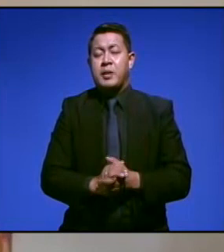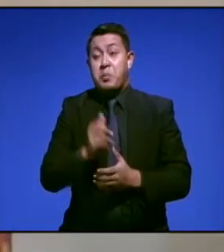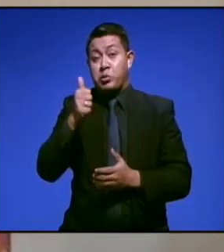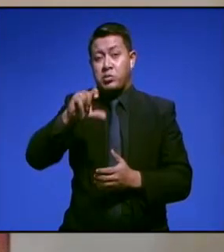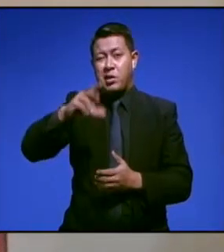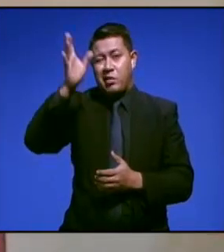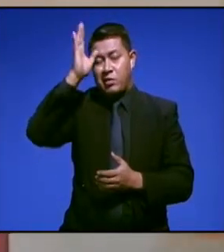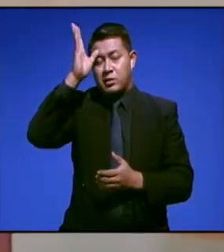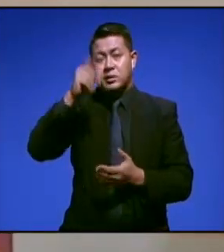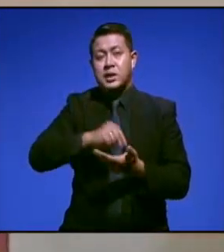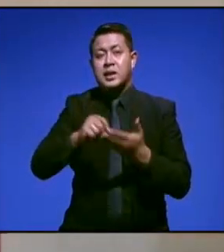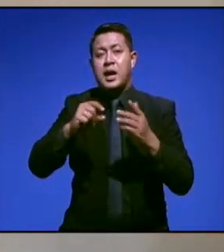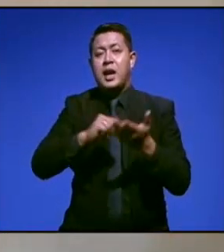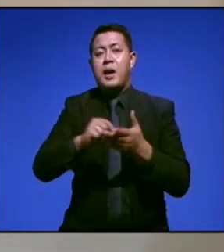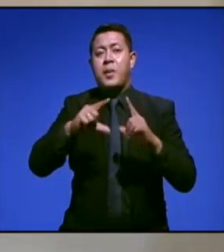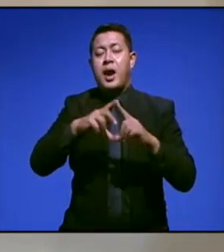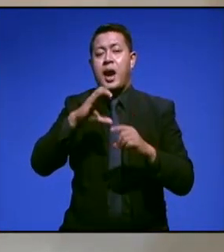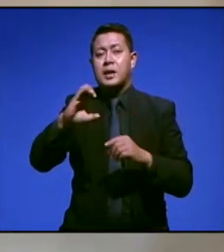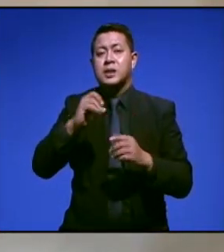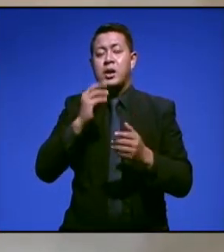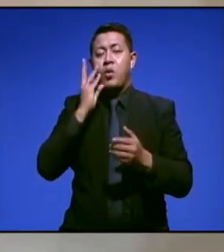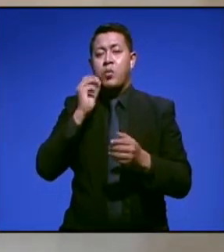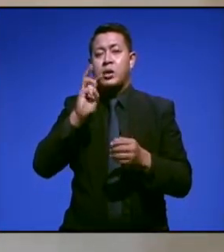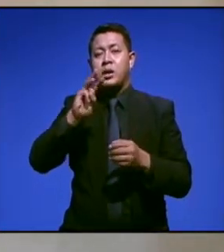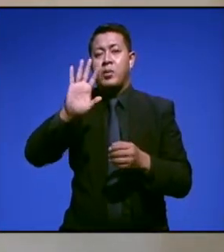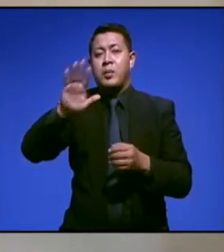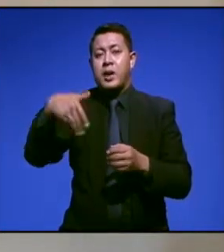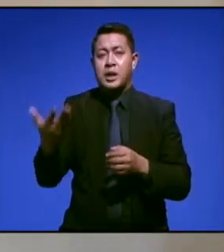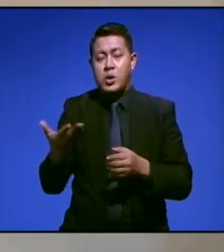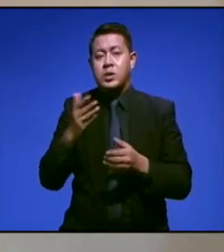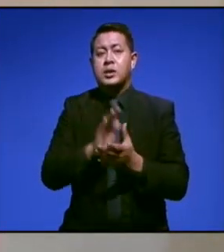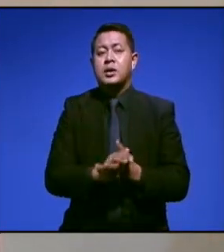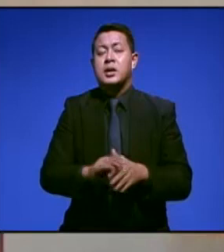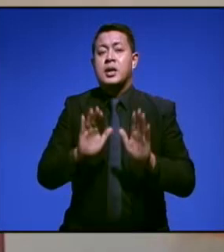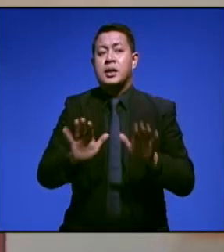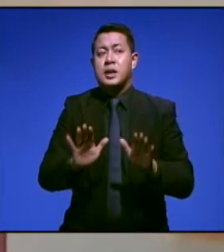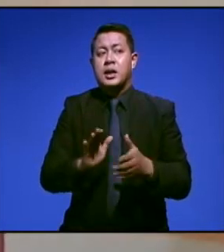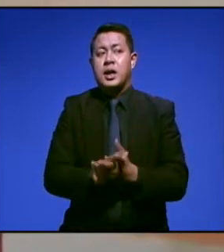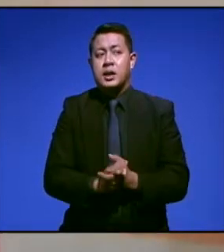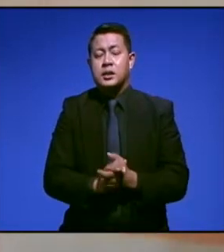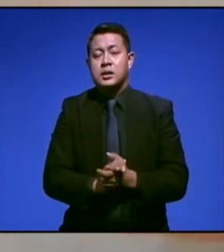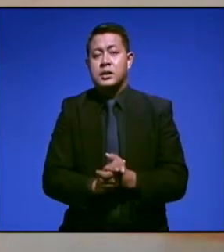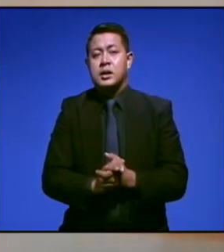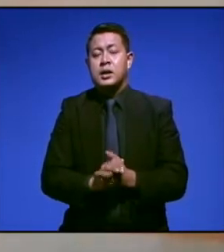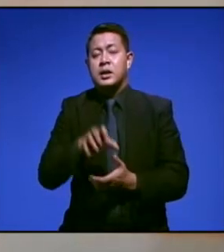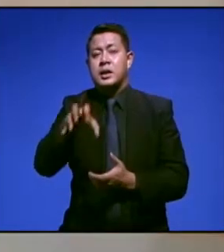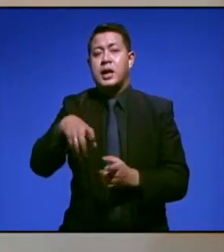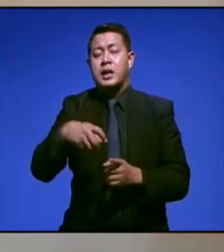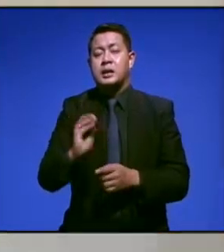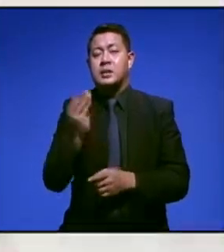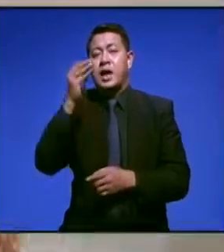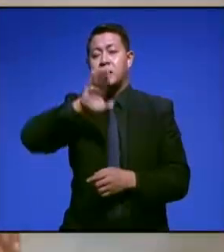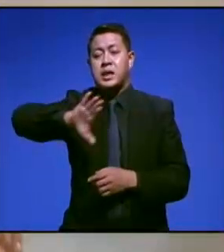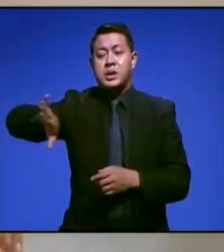Tersangka atas nama AC, umur 35 tahun, tinggal di daerah Jakarta